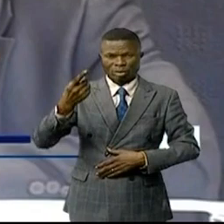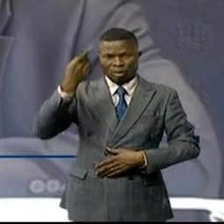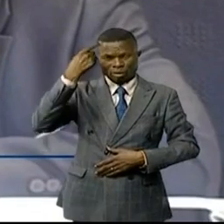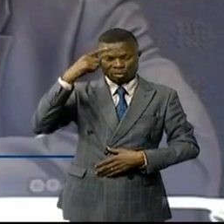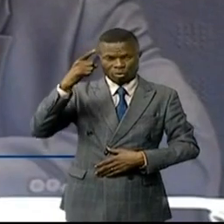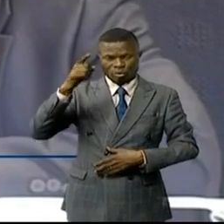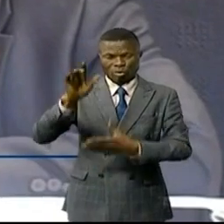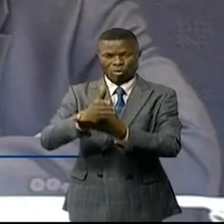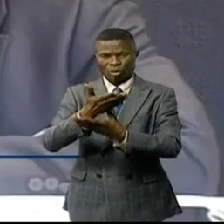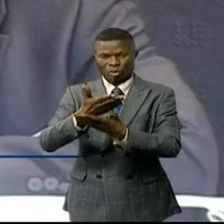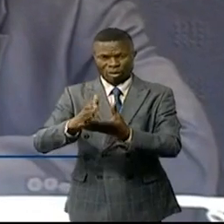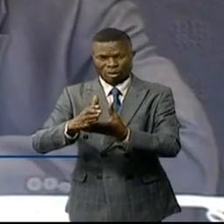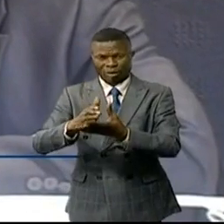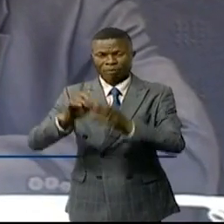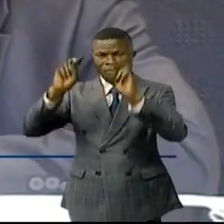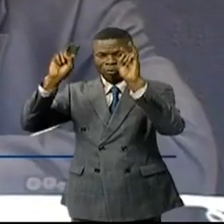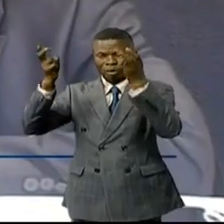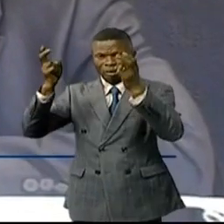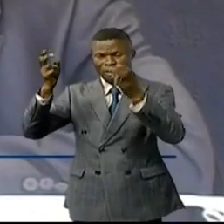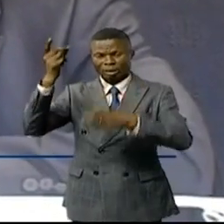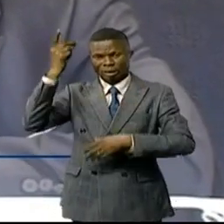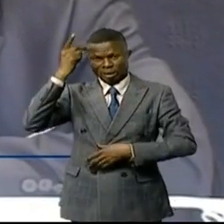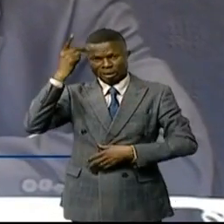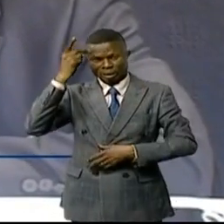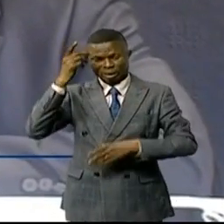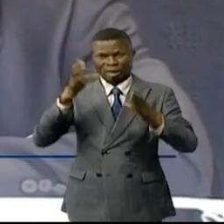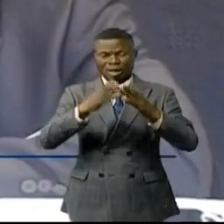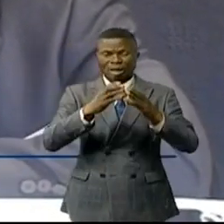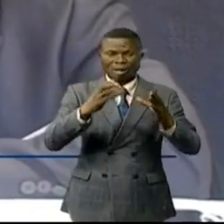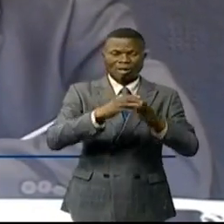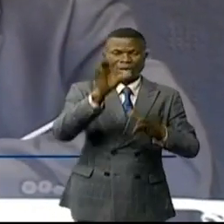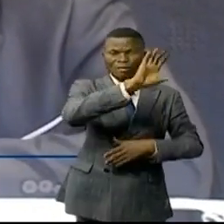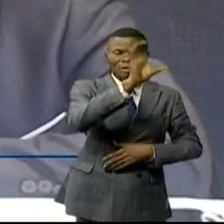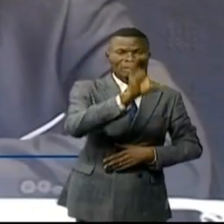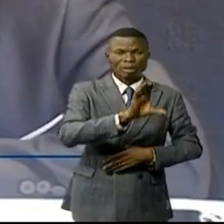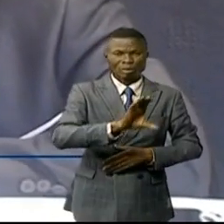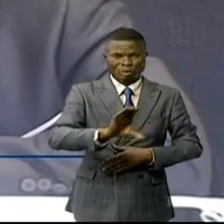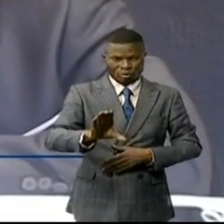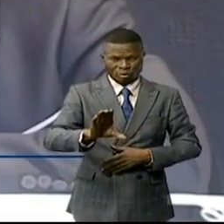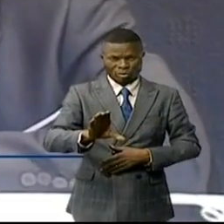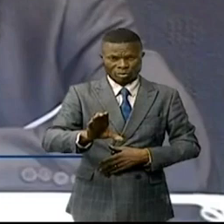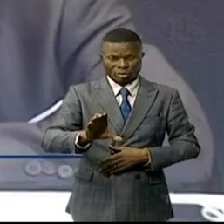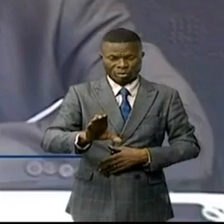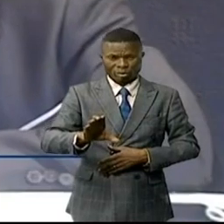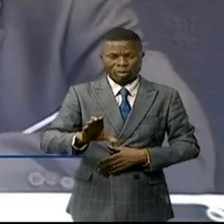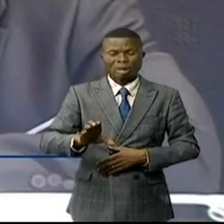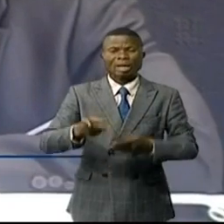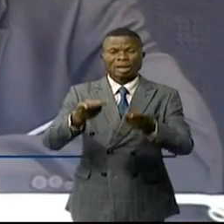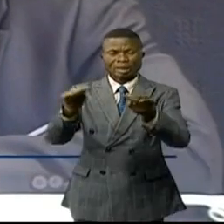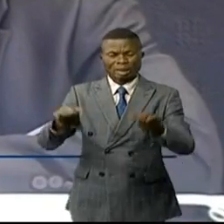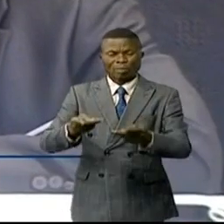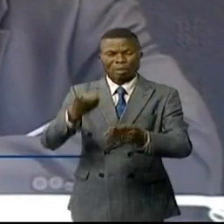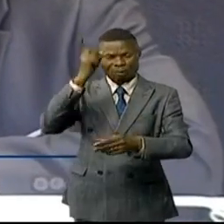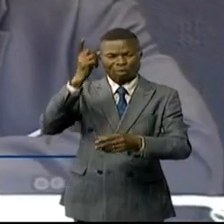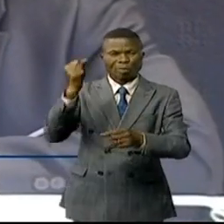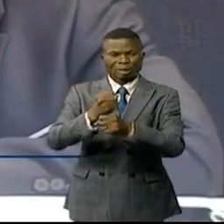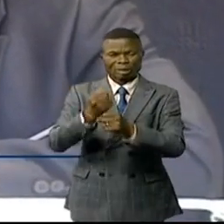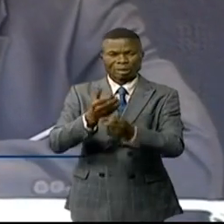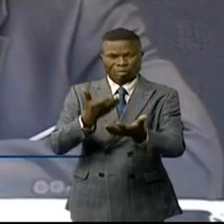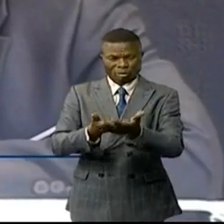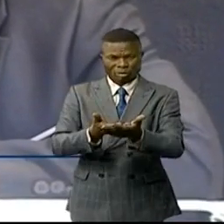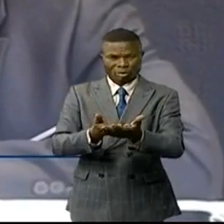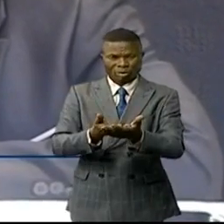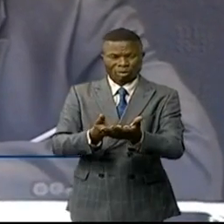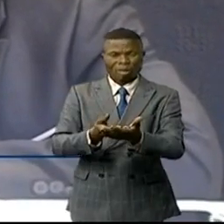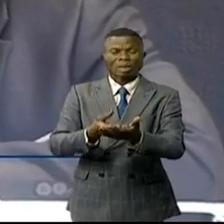entre la ville et les communes qui sont nos entités de base et desquelles